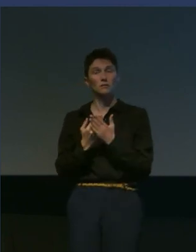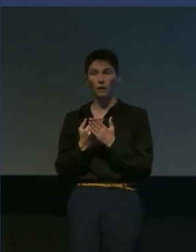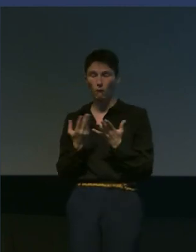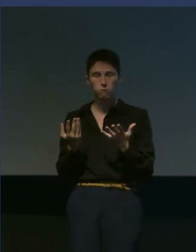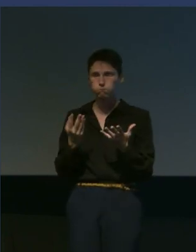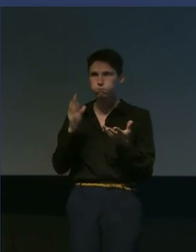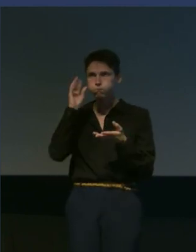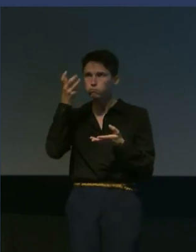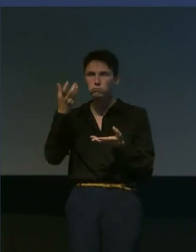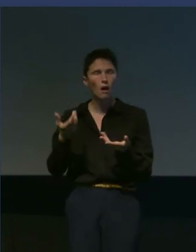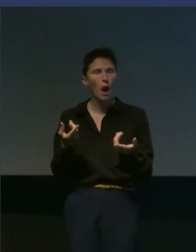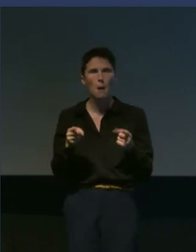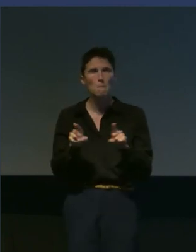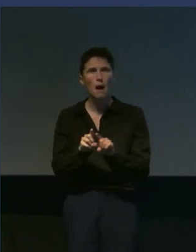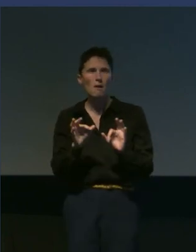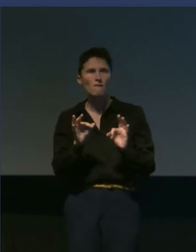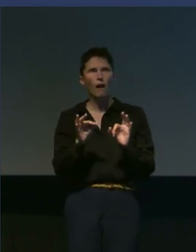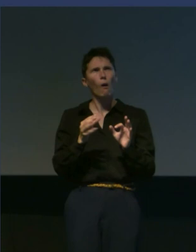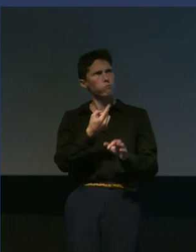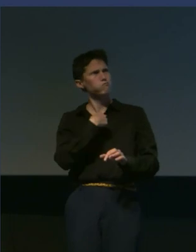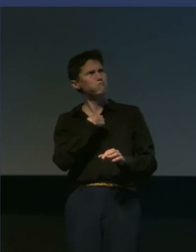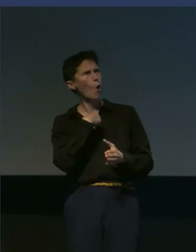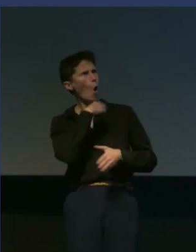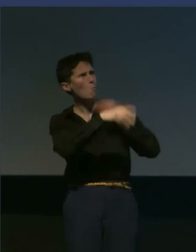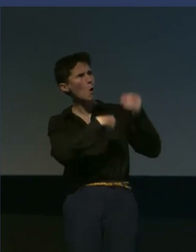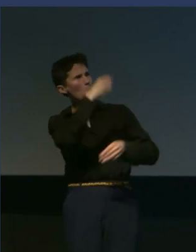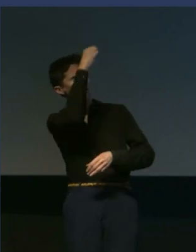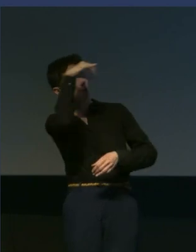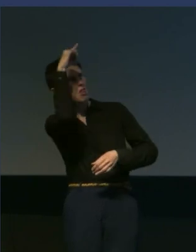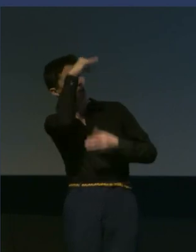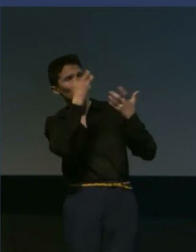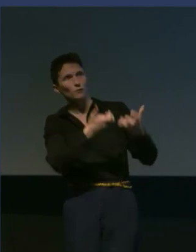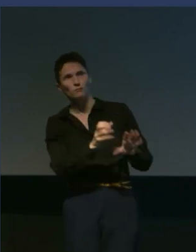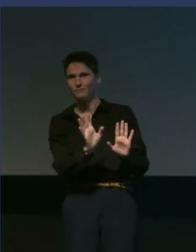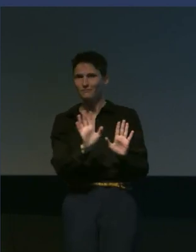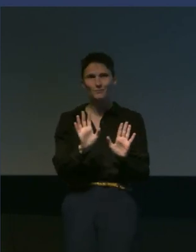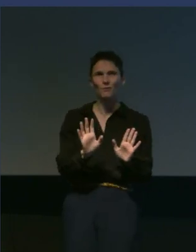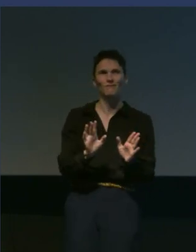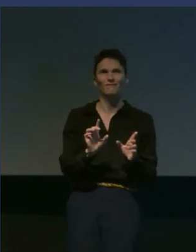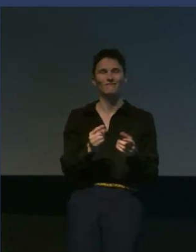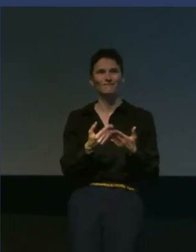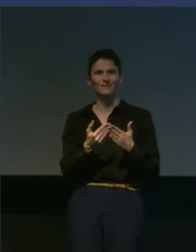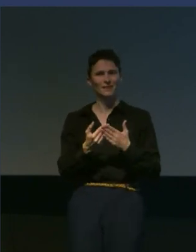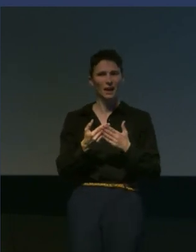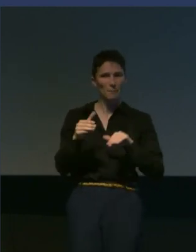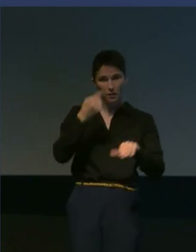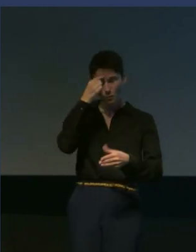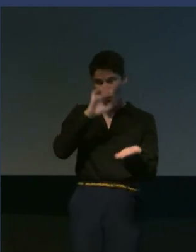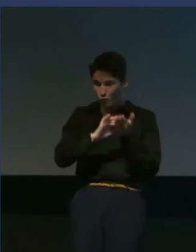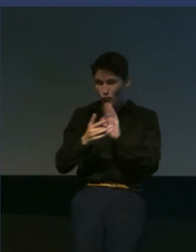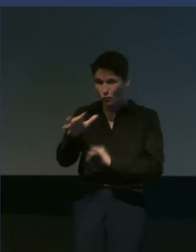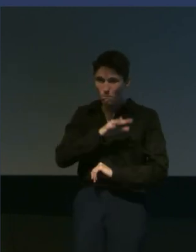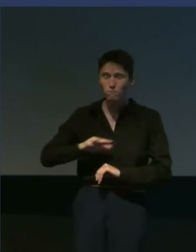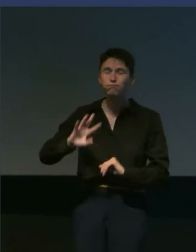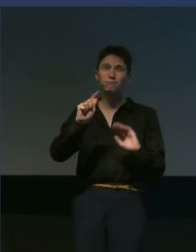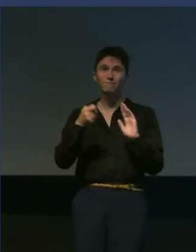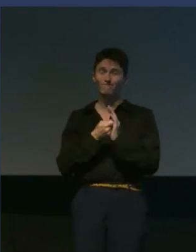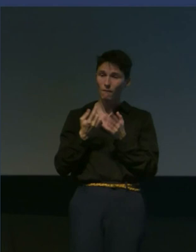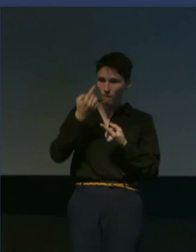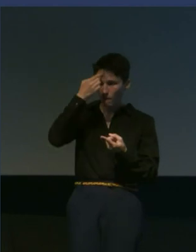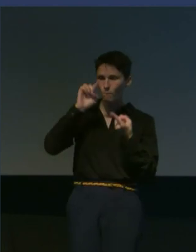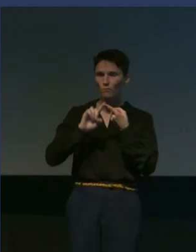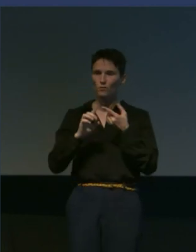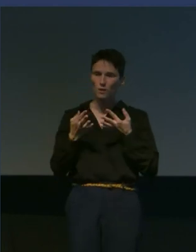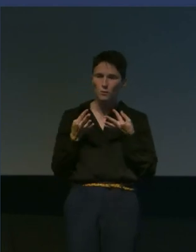aussi, le désert et ça marque tout. Effectivement, dès qu'on a un sujet sensible de société, bah,